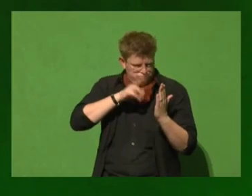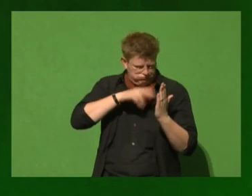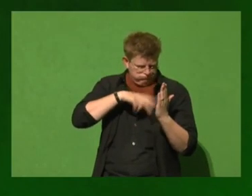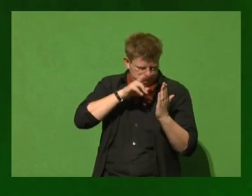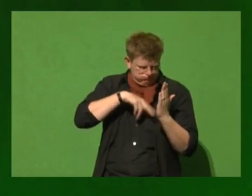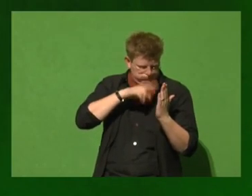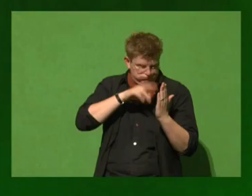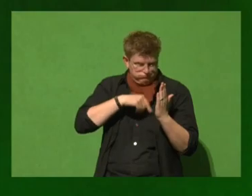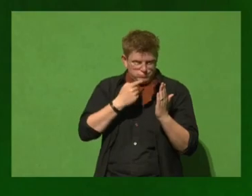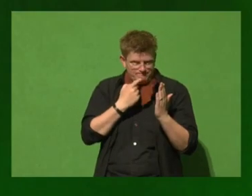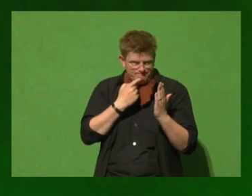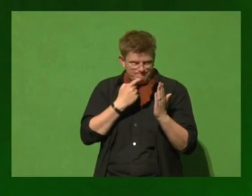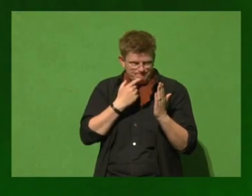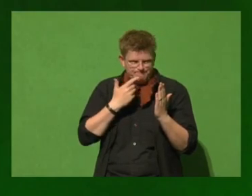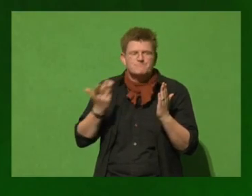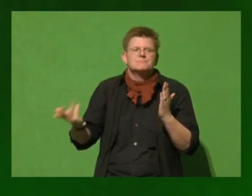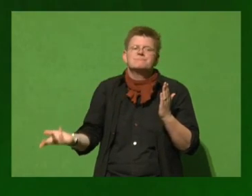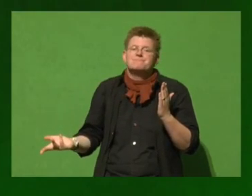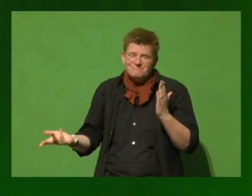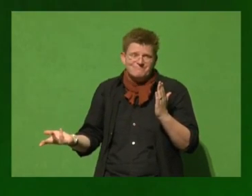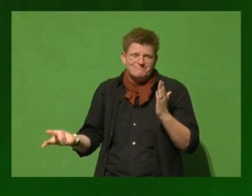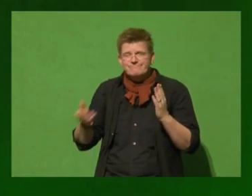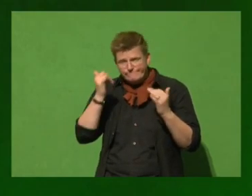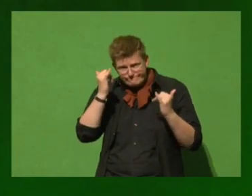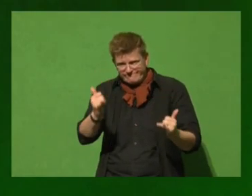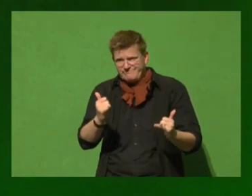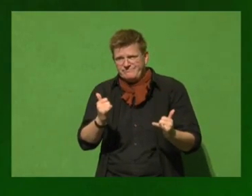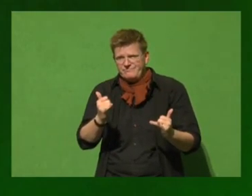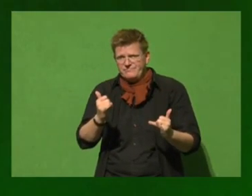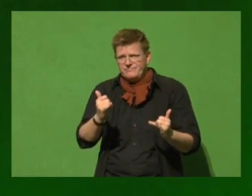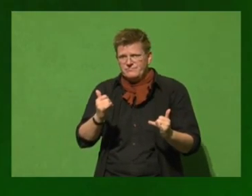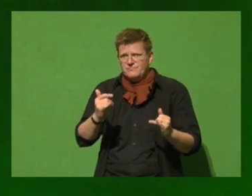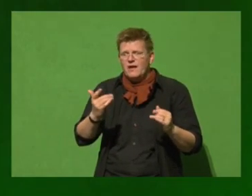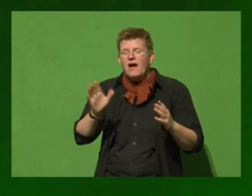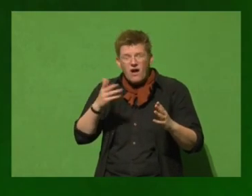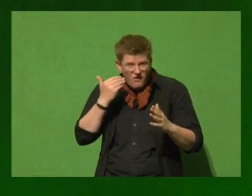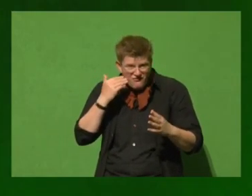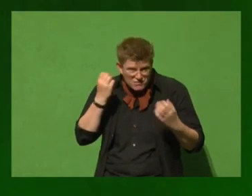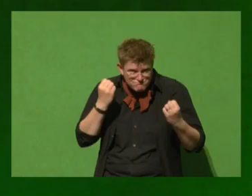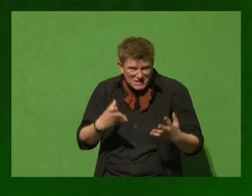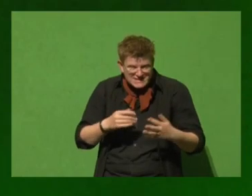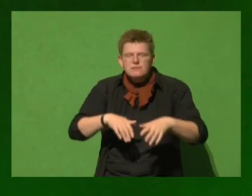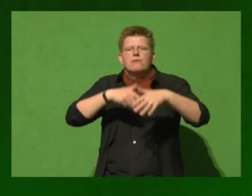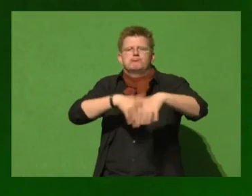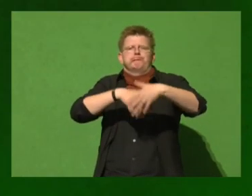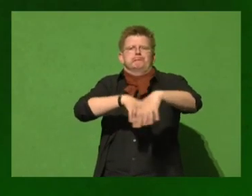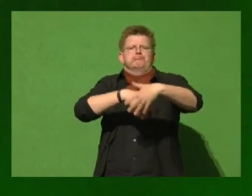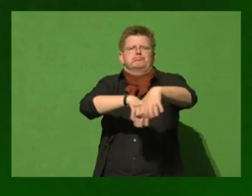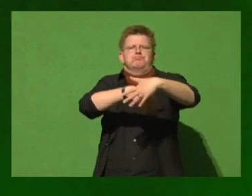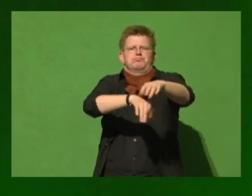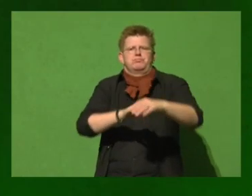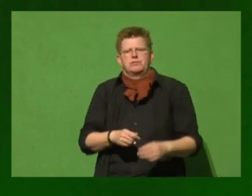nicht unerwähnt lassen, dass dies nach einer antifaschistischen Aktion geschah und das Erstaunen über den